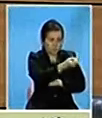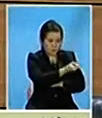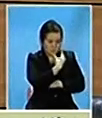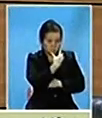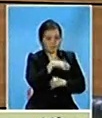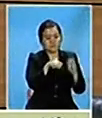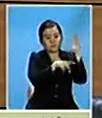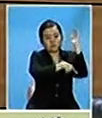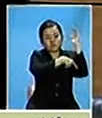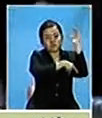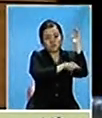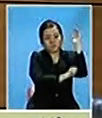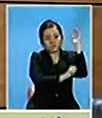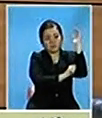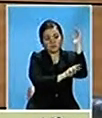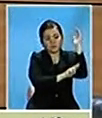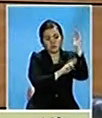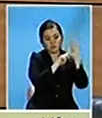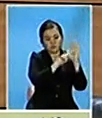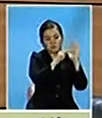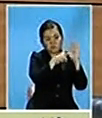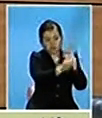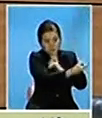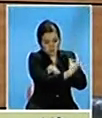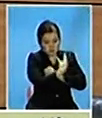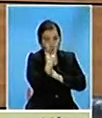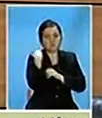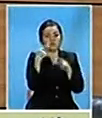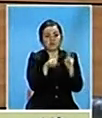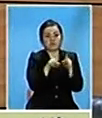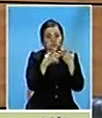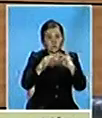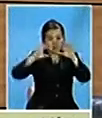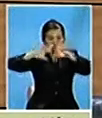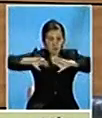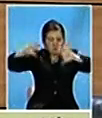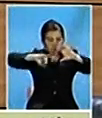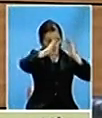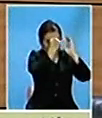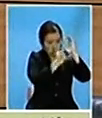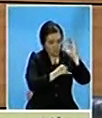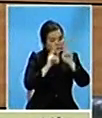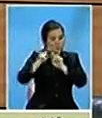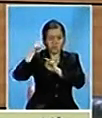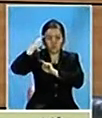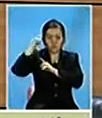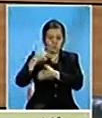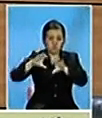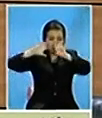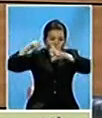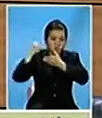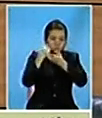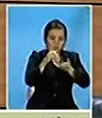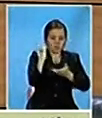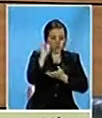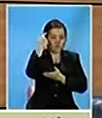ดตรังแต่ที่จังหวัดอื่นๆซึ่งรัฐบาลเข้าไปประยุงราคาไม่ทราบเพราะฉะนั้นปัญหาเหล่านี้เป็น